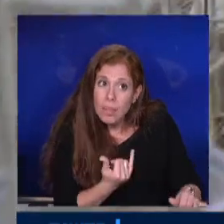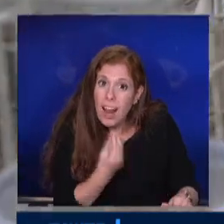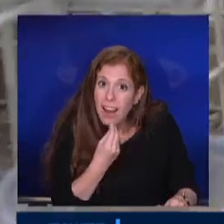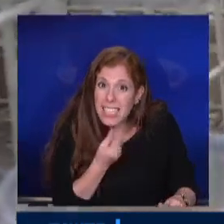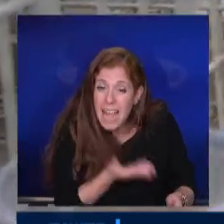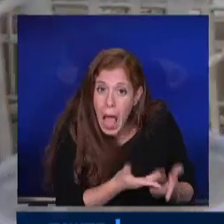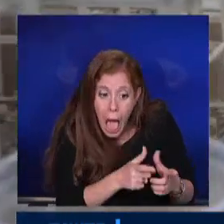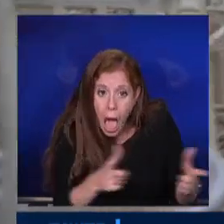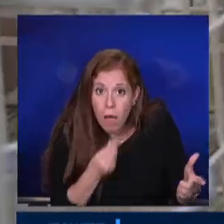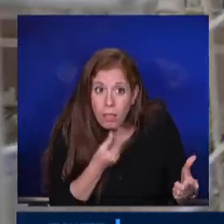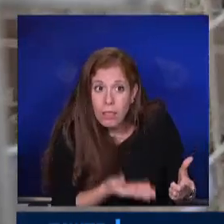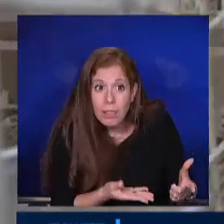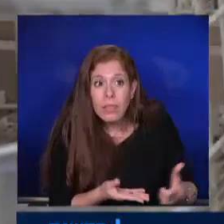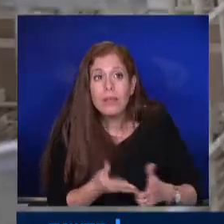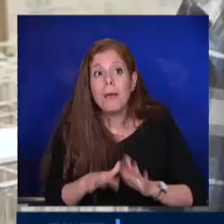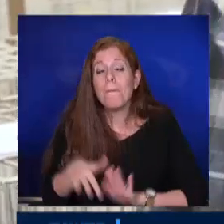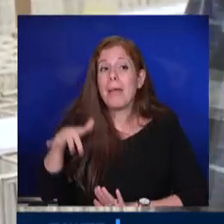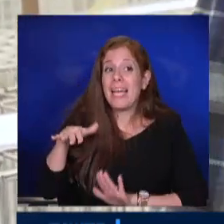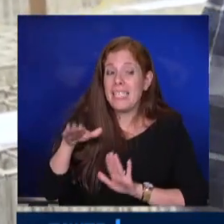לצלחת? לגדל יונים, אוכל יונים?